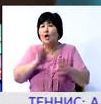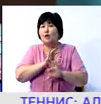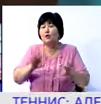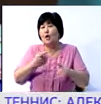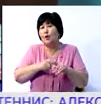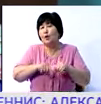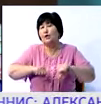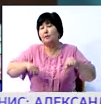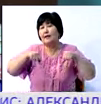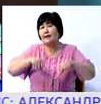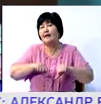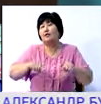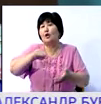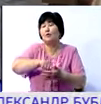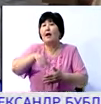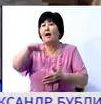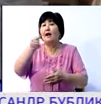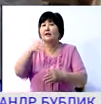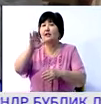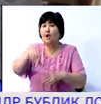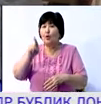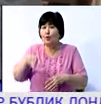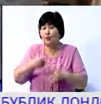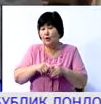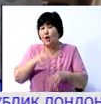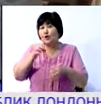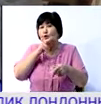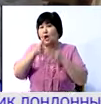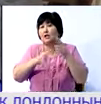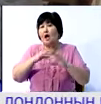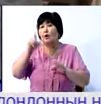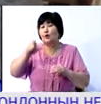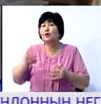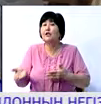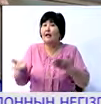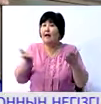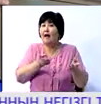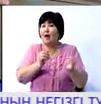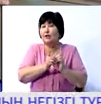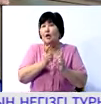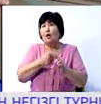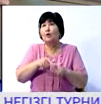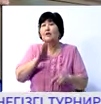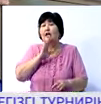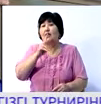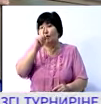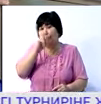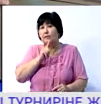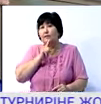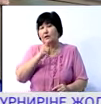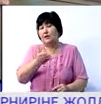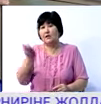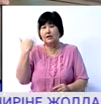соң билер кеңесінің мүшелері қарыз ақша өндіру жөнінде сот қарызданған аудан тұрғындарын қабылдады. Мына ел осыдан 2 жыл бұрын бір